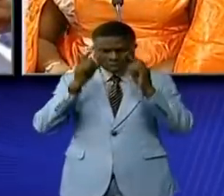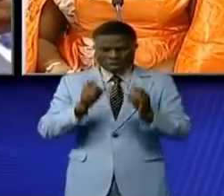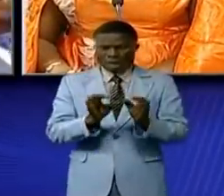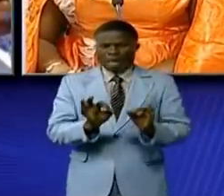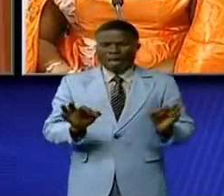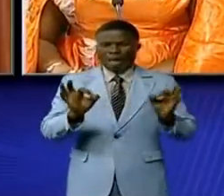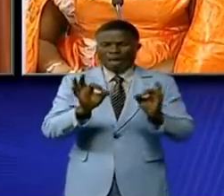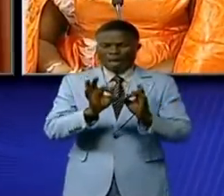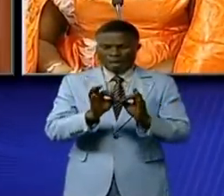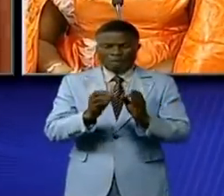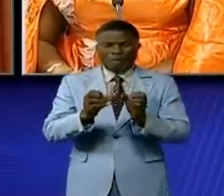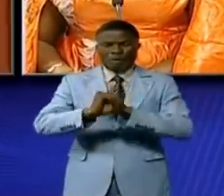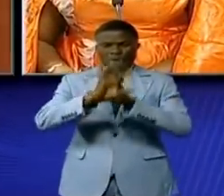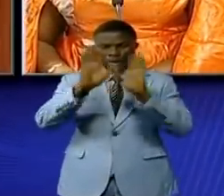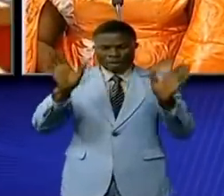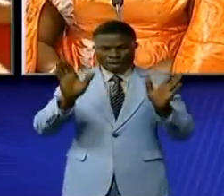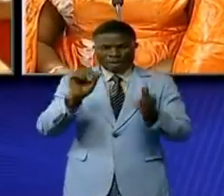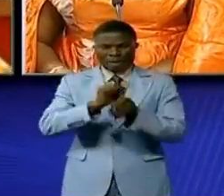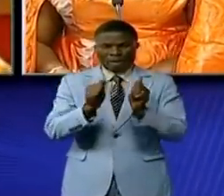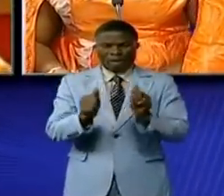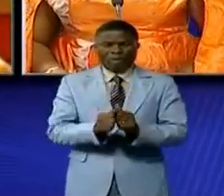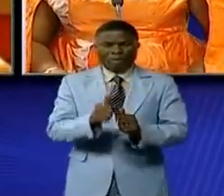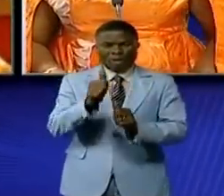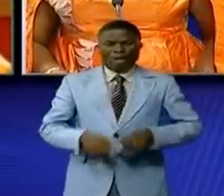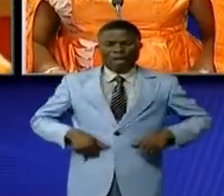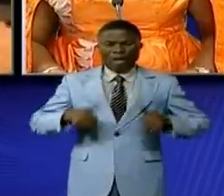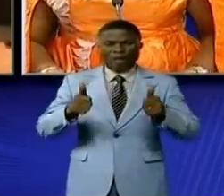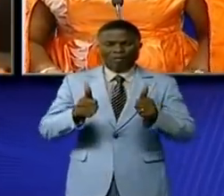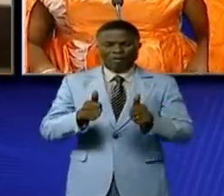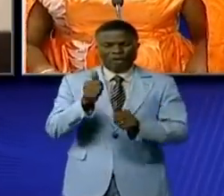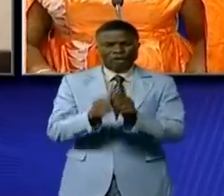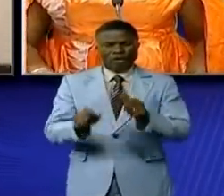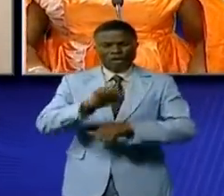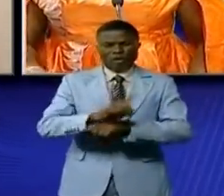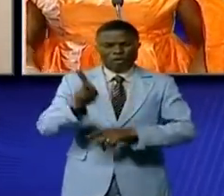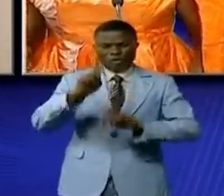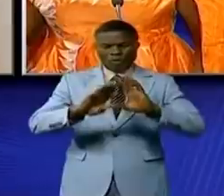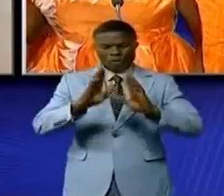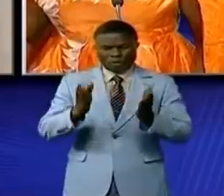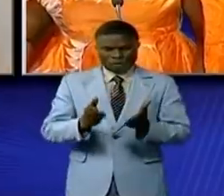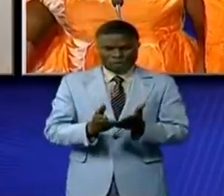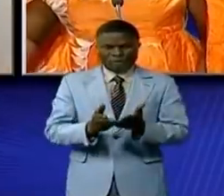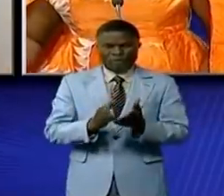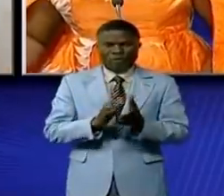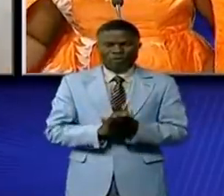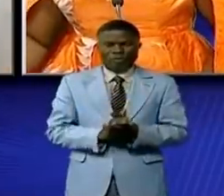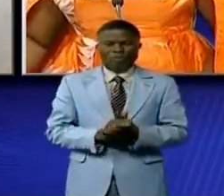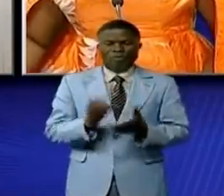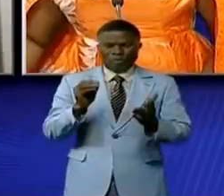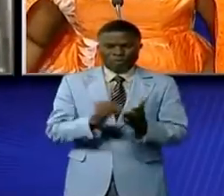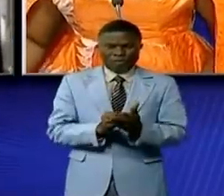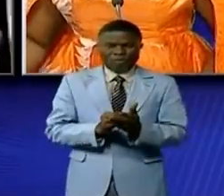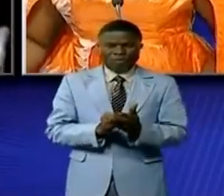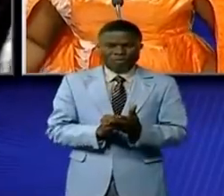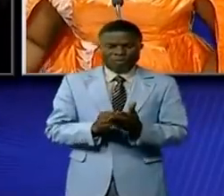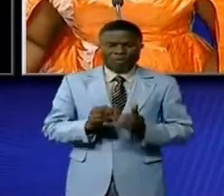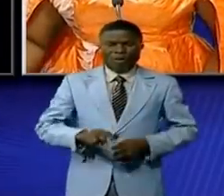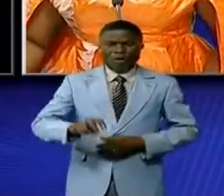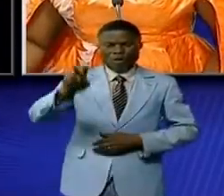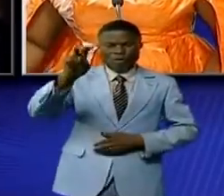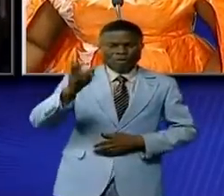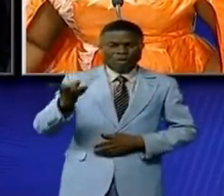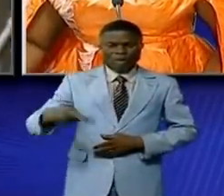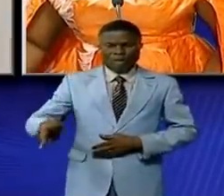impact visible sur le quotidien de la population. Et nous irons ensuite à Boende, dans